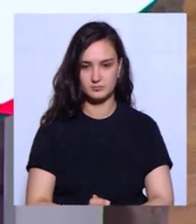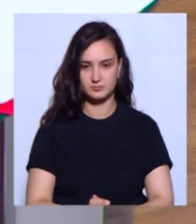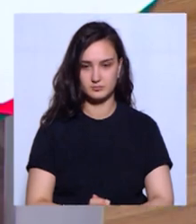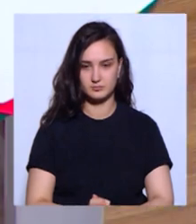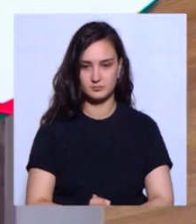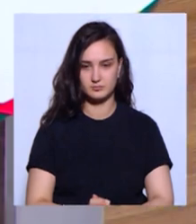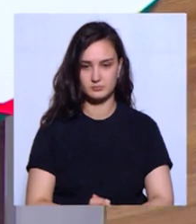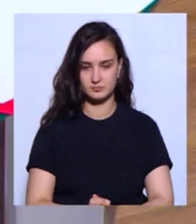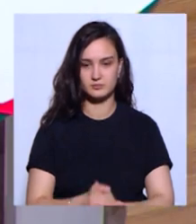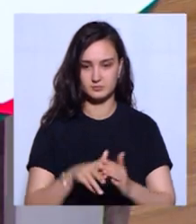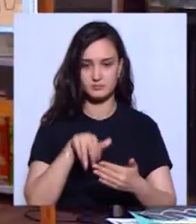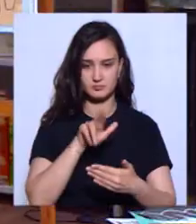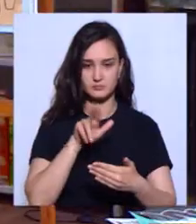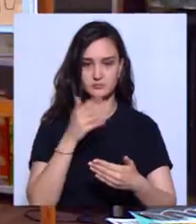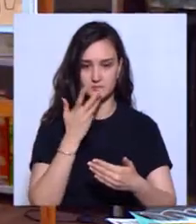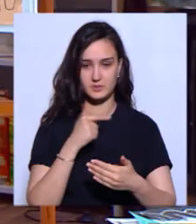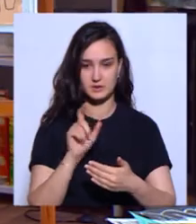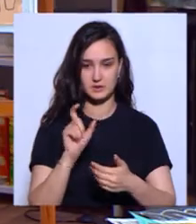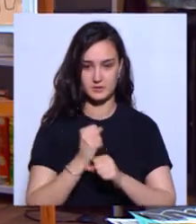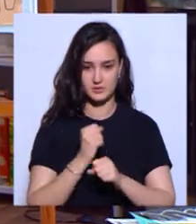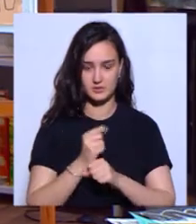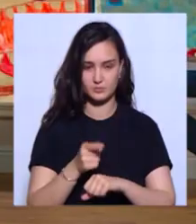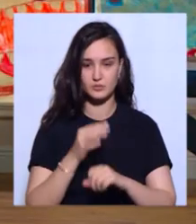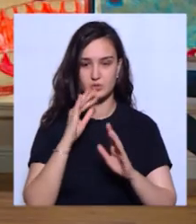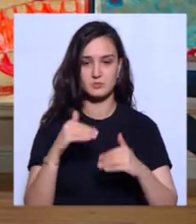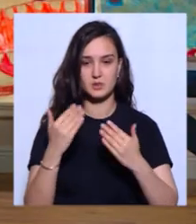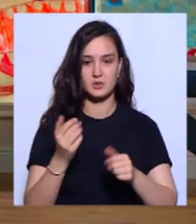გავაკეთოთ ამ ფერი. შემდეგ